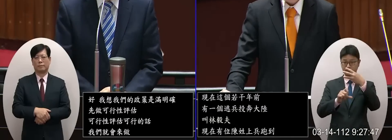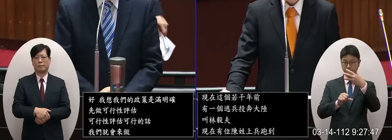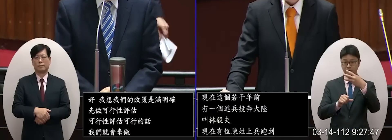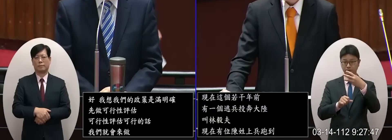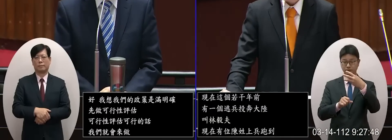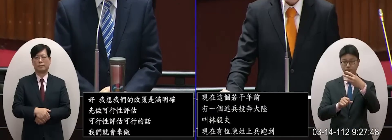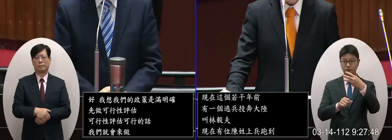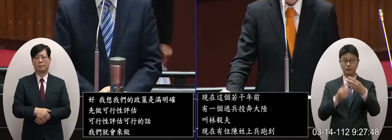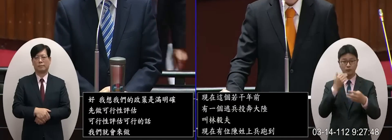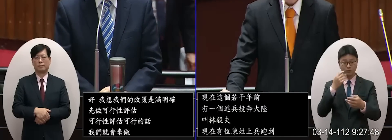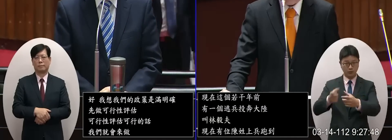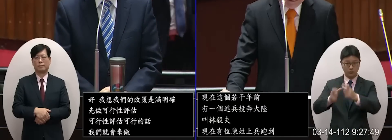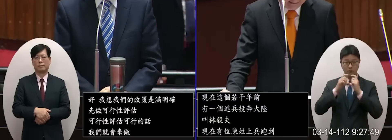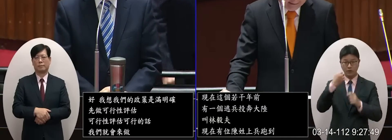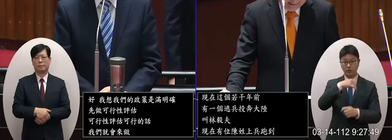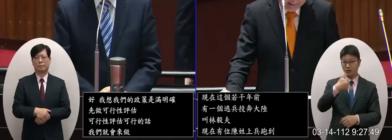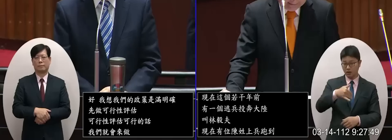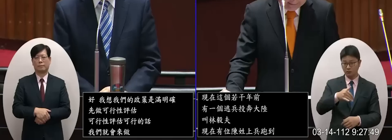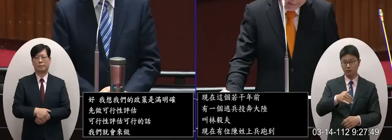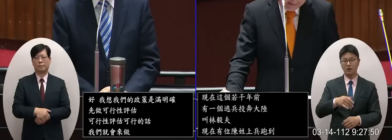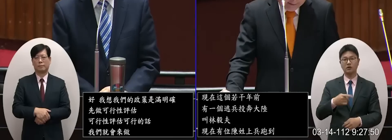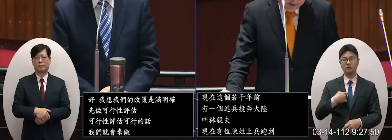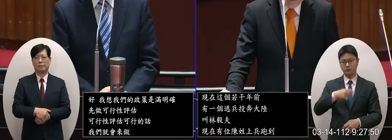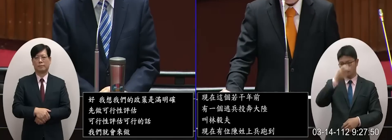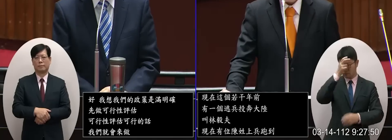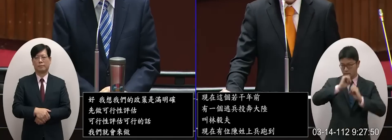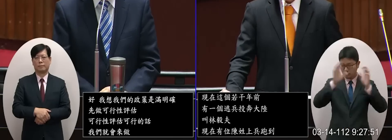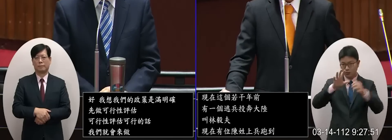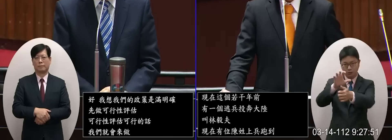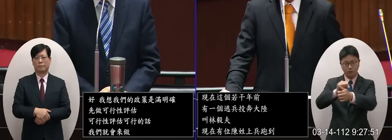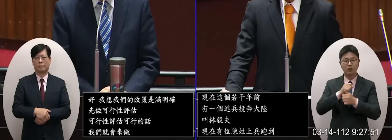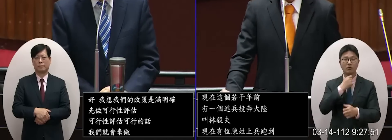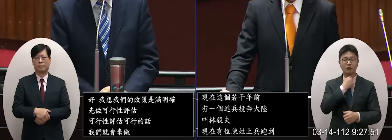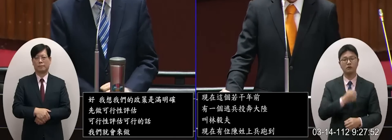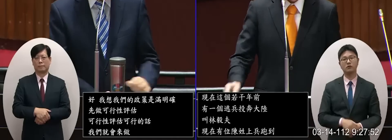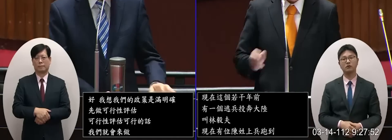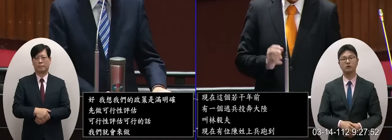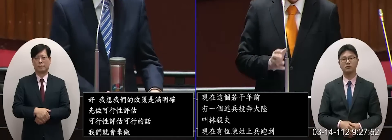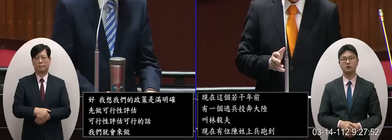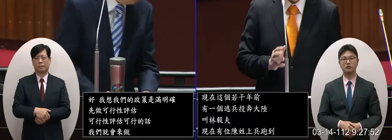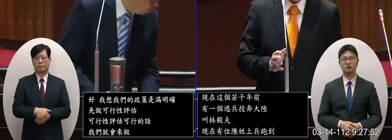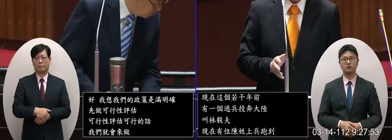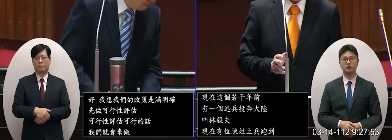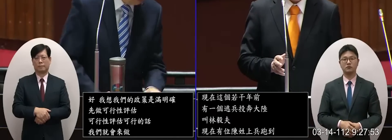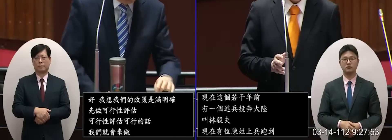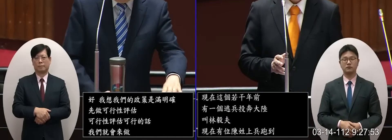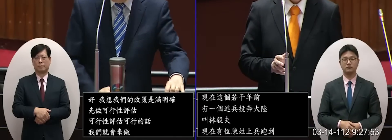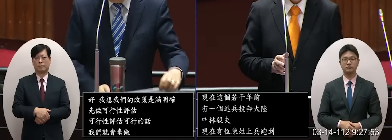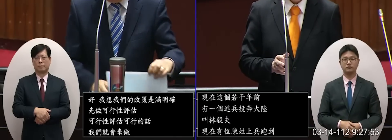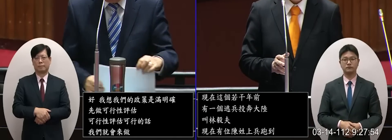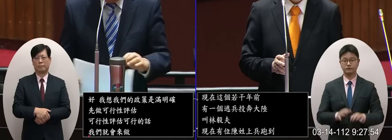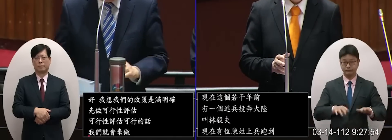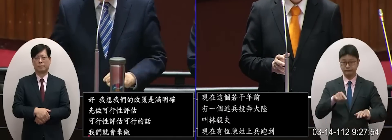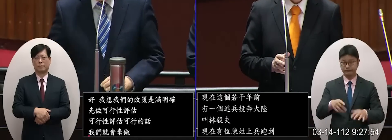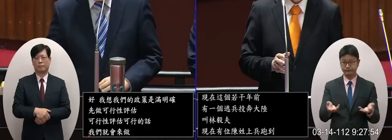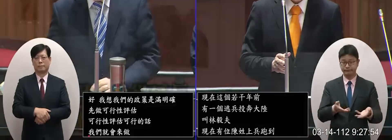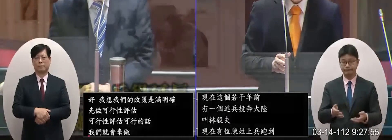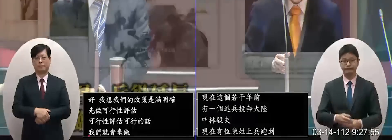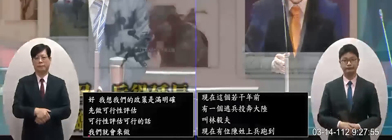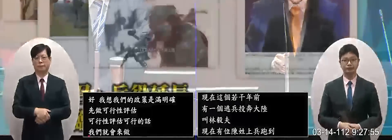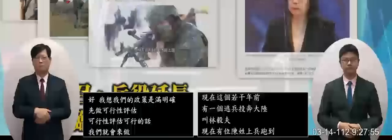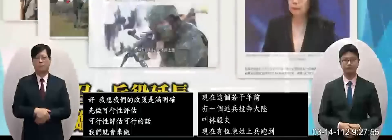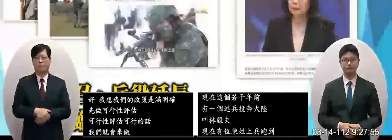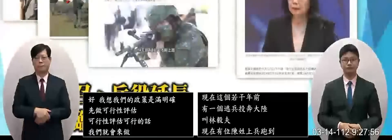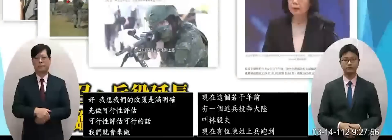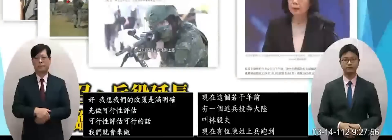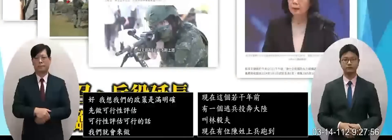要没有到的话就要通缉啊。我想啊，今天我们光看这个事情啊，这